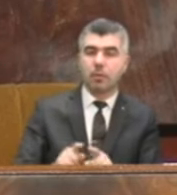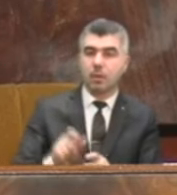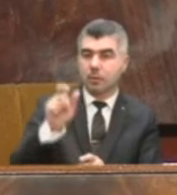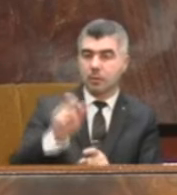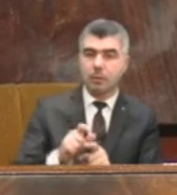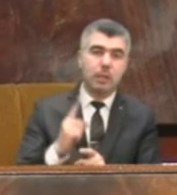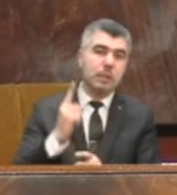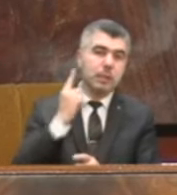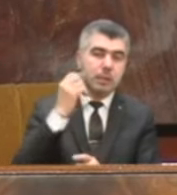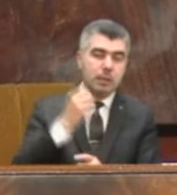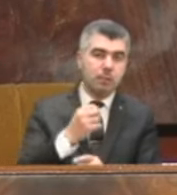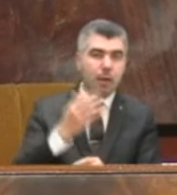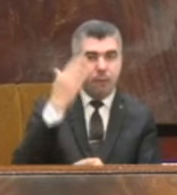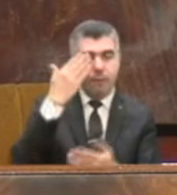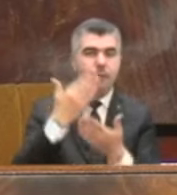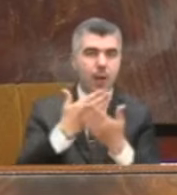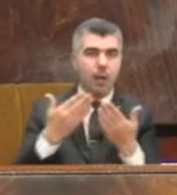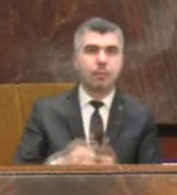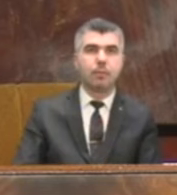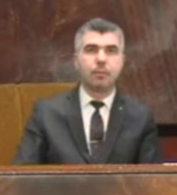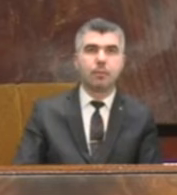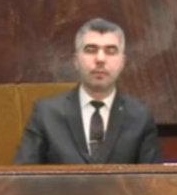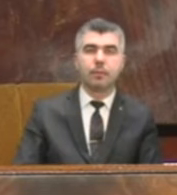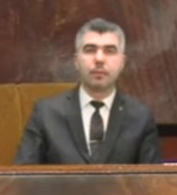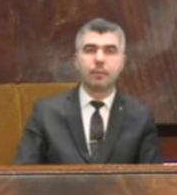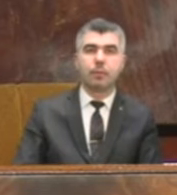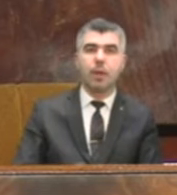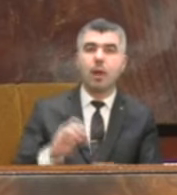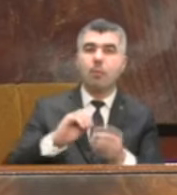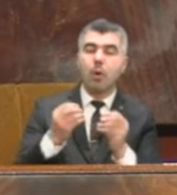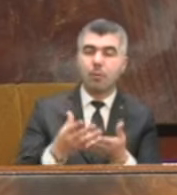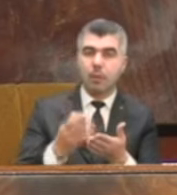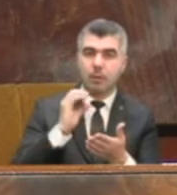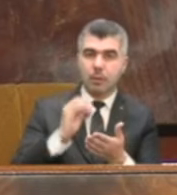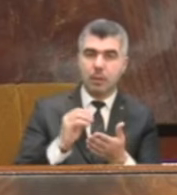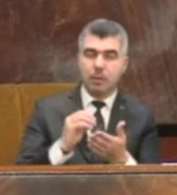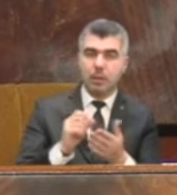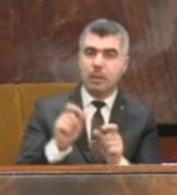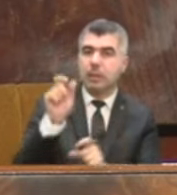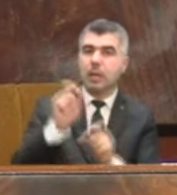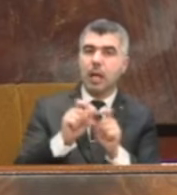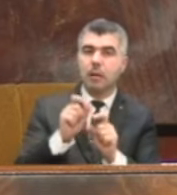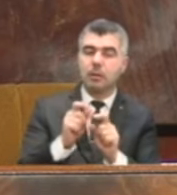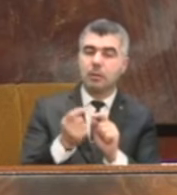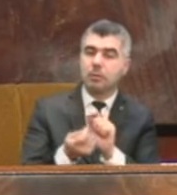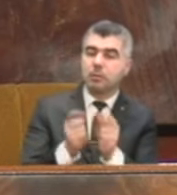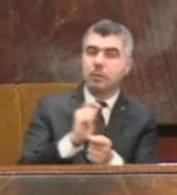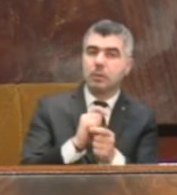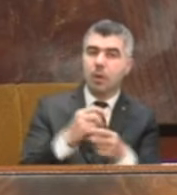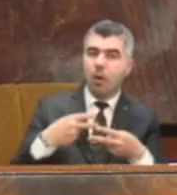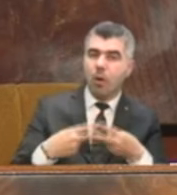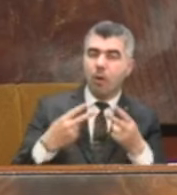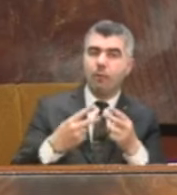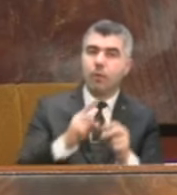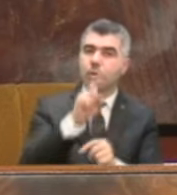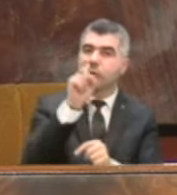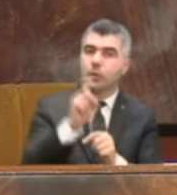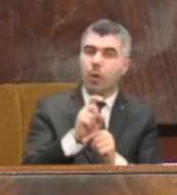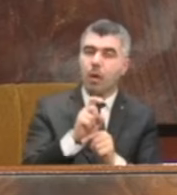سمع شنو قلت غادي يفهم بانه كان مشكل في لا ترانسكريبسيون عند الناس اللي نقلوا لكم السؤال، اما انا طرحت